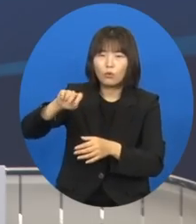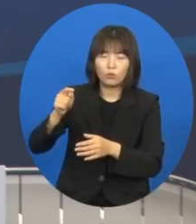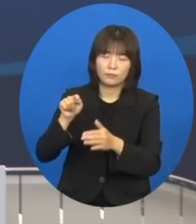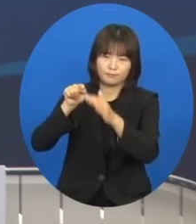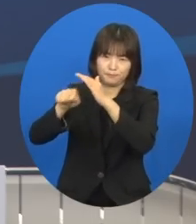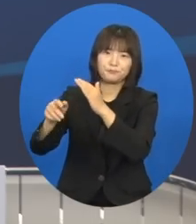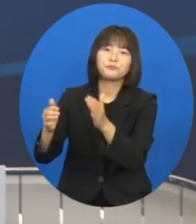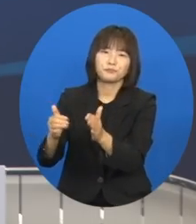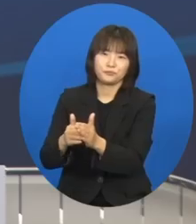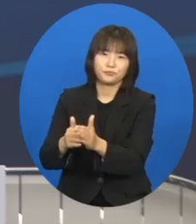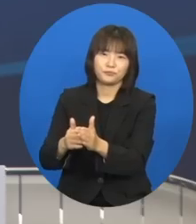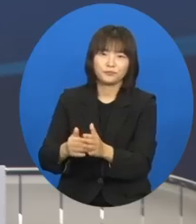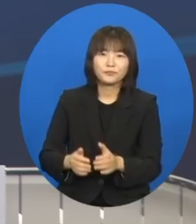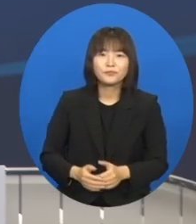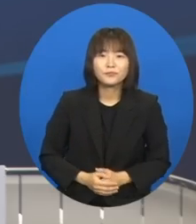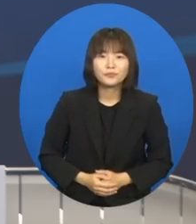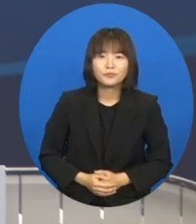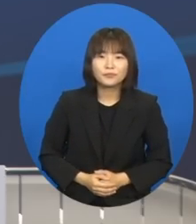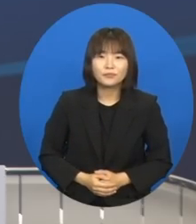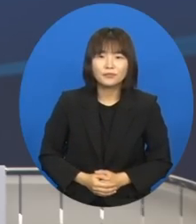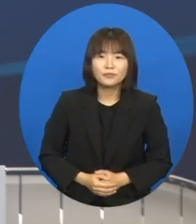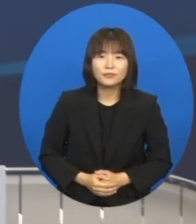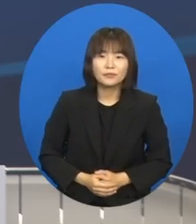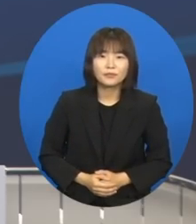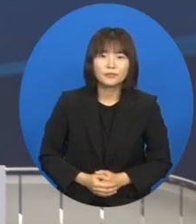기도원이 올라가서